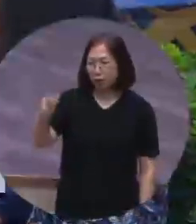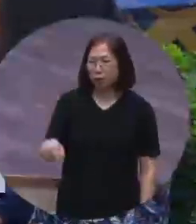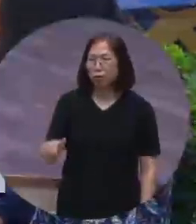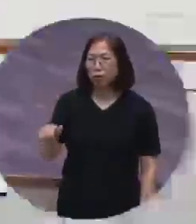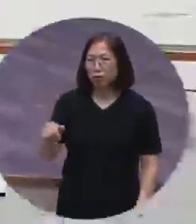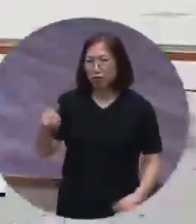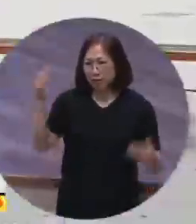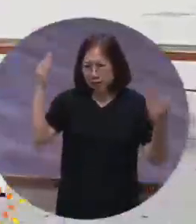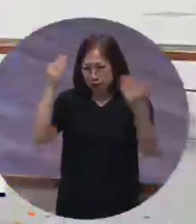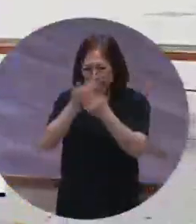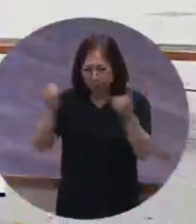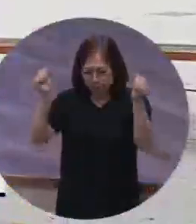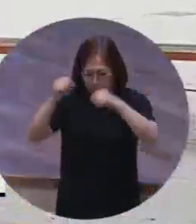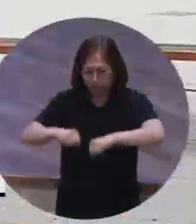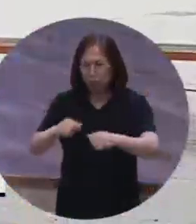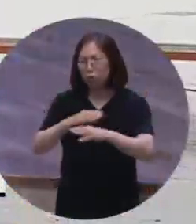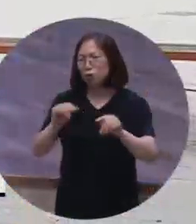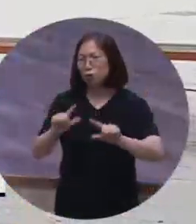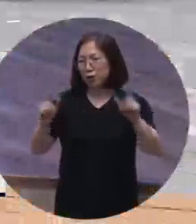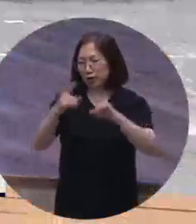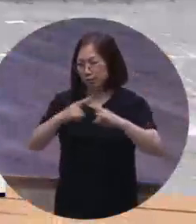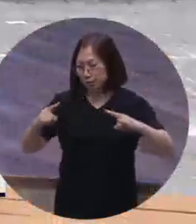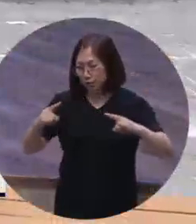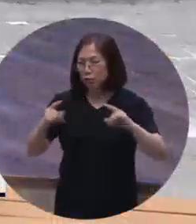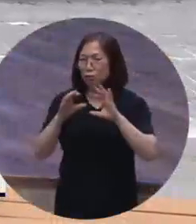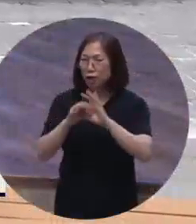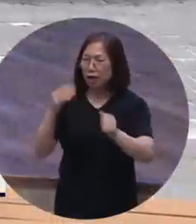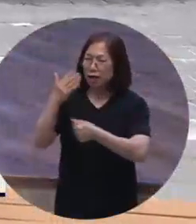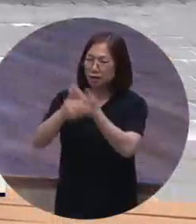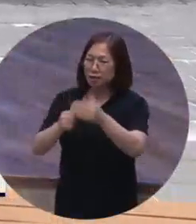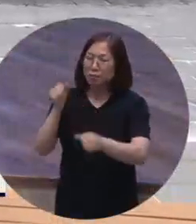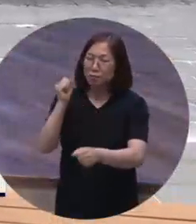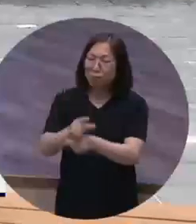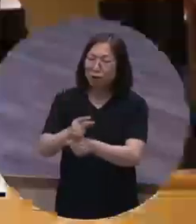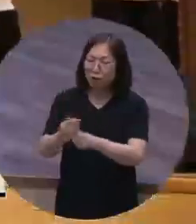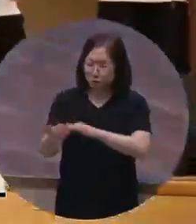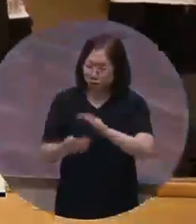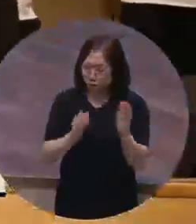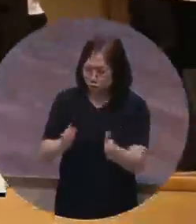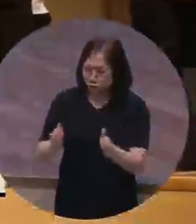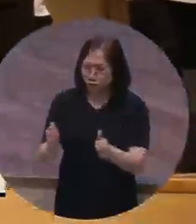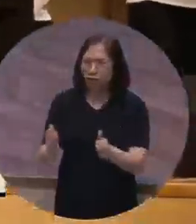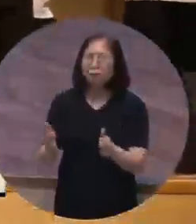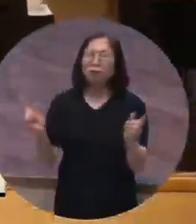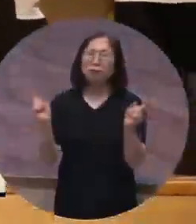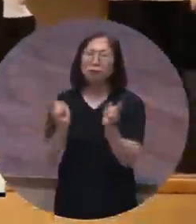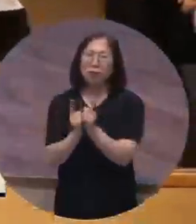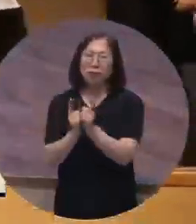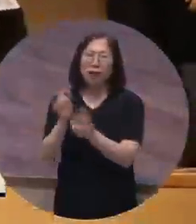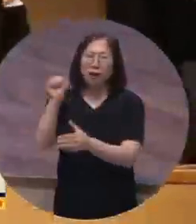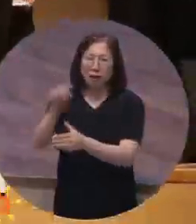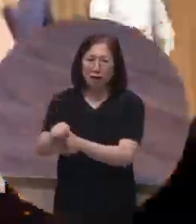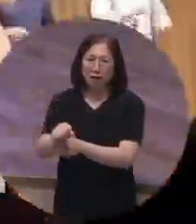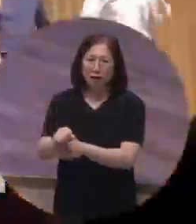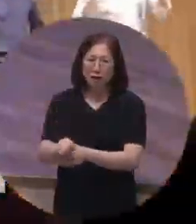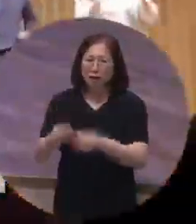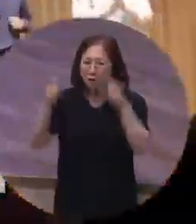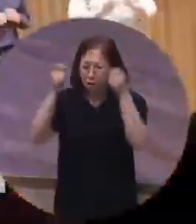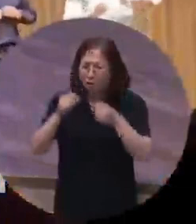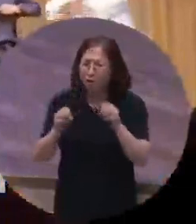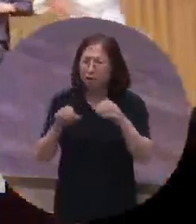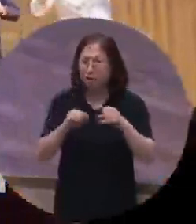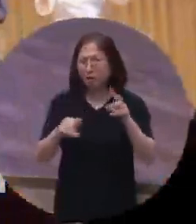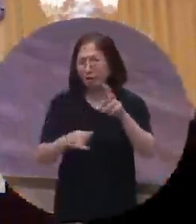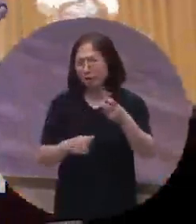토요 캠프를 통해 벌써부터 하나님은 예비된 생명과의 만남도 허락하셨습니다. 예레미야 20장